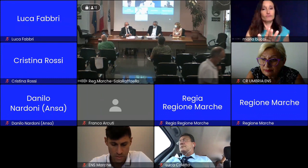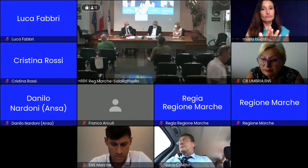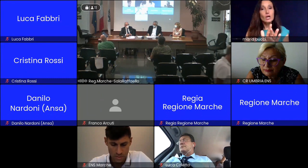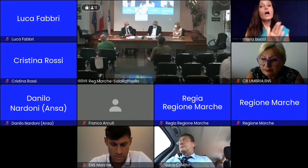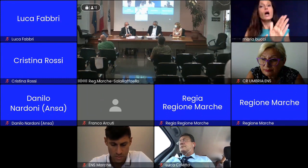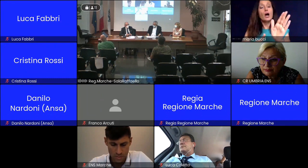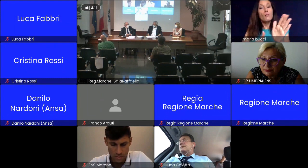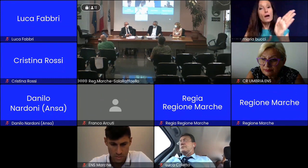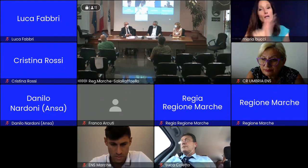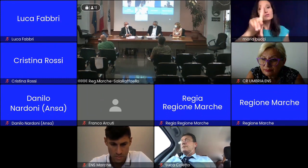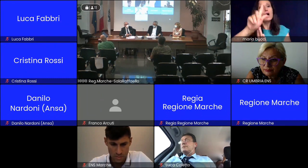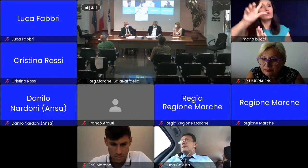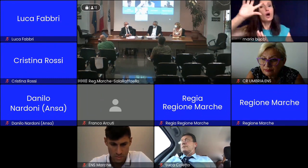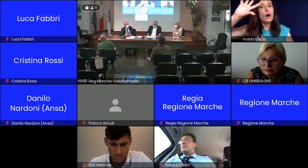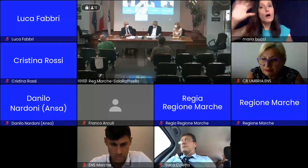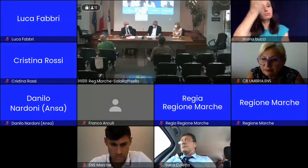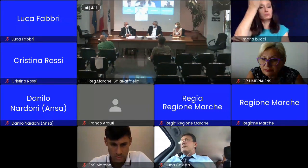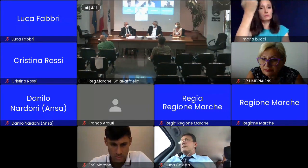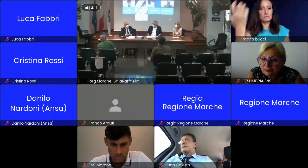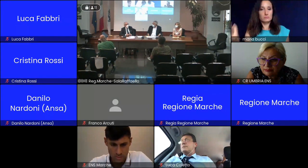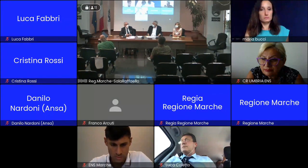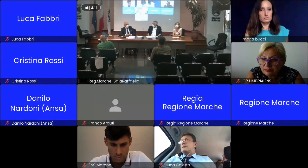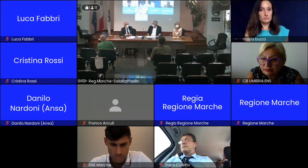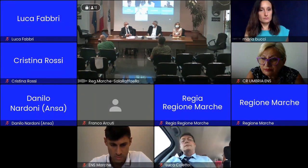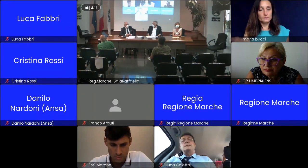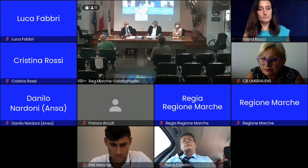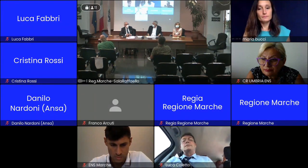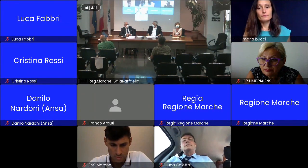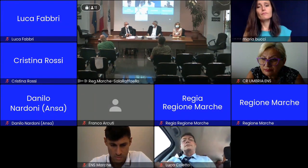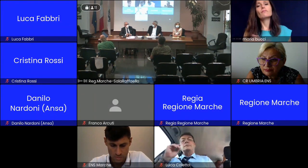i dirigenti dell'ente nazionale sordi